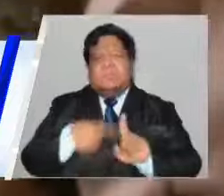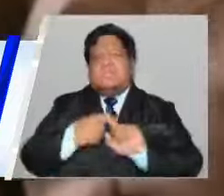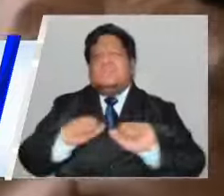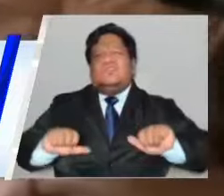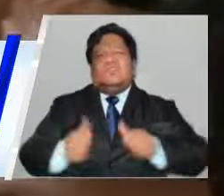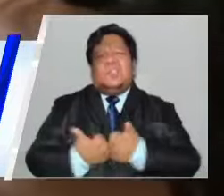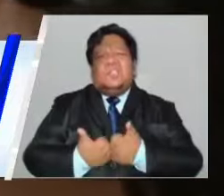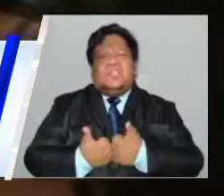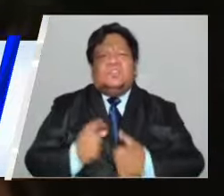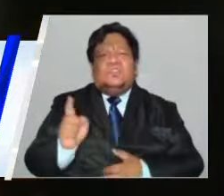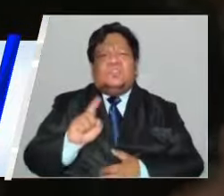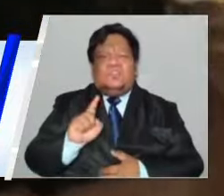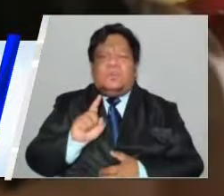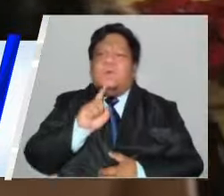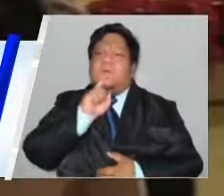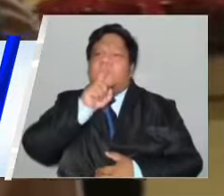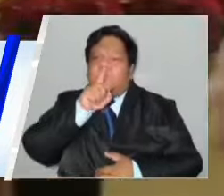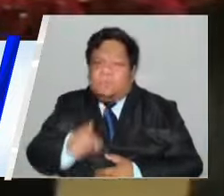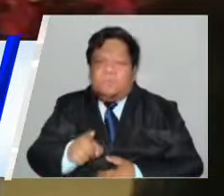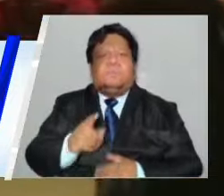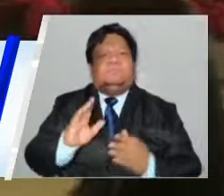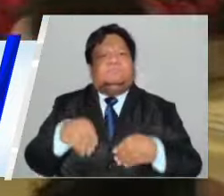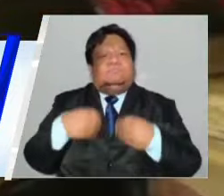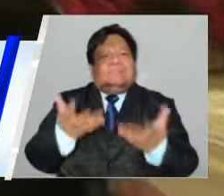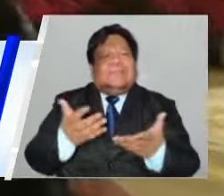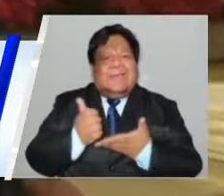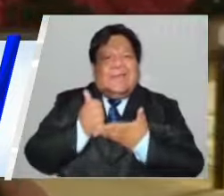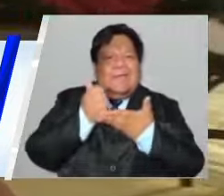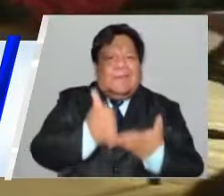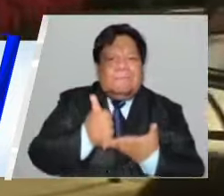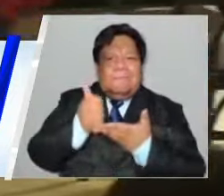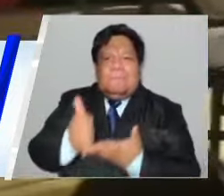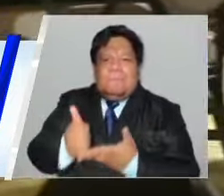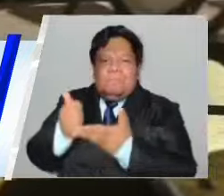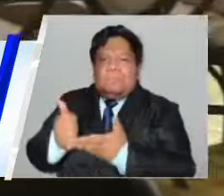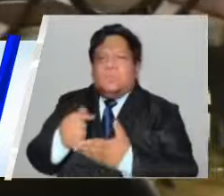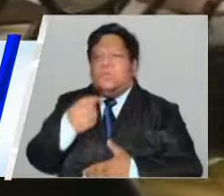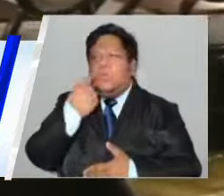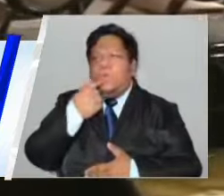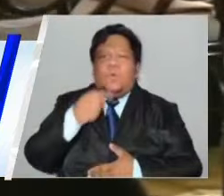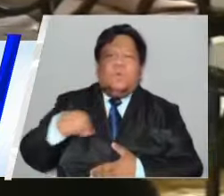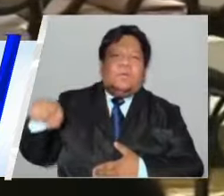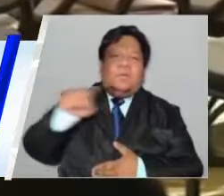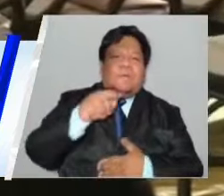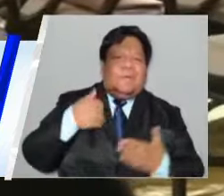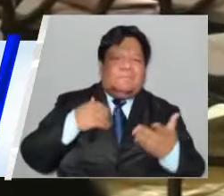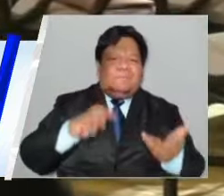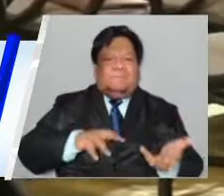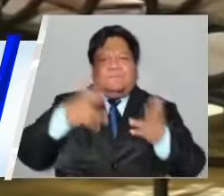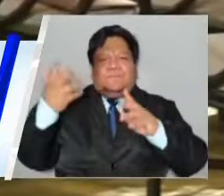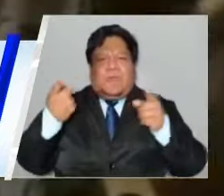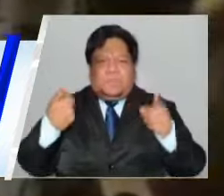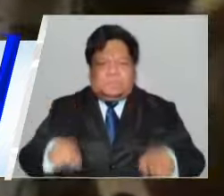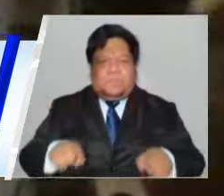sovereignty, ang paghatid ng humanitarian assistance sa napapadalas na kalamidad sa bansa.